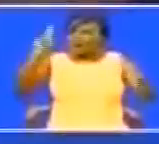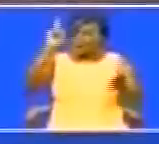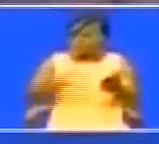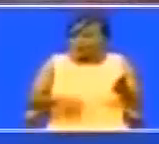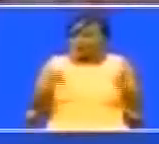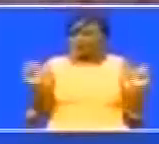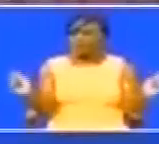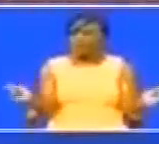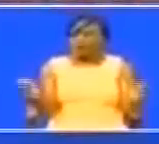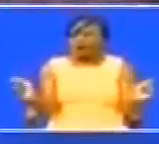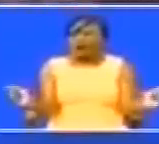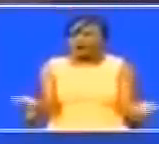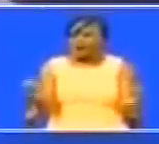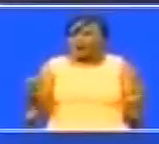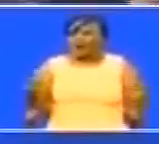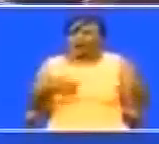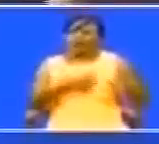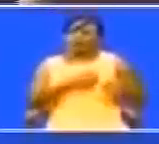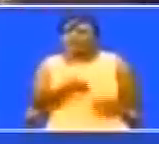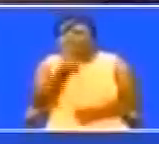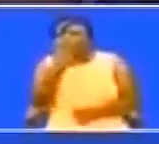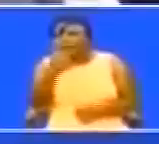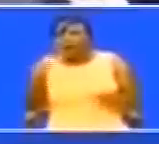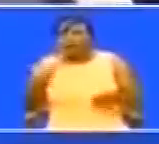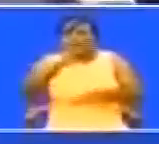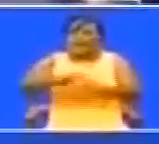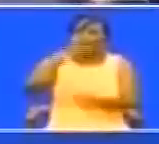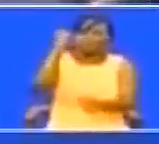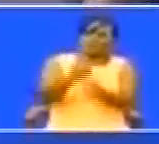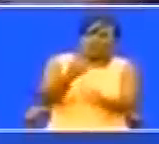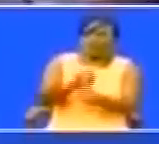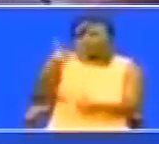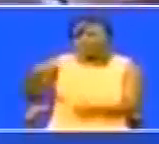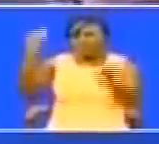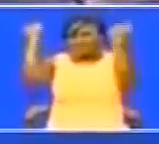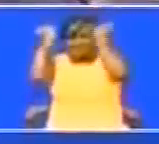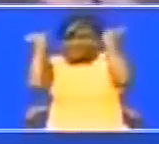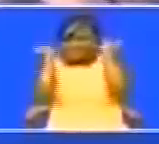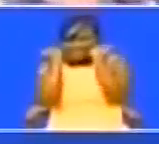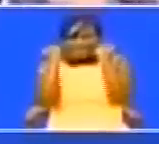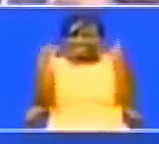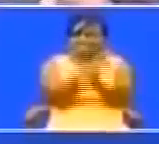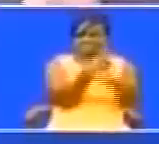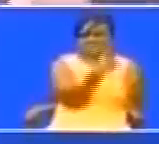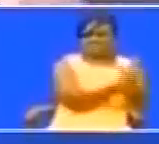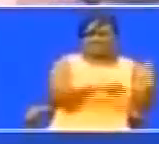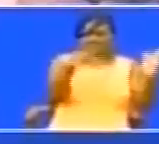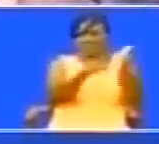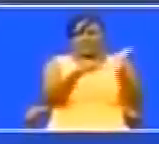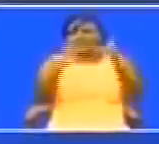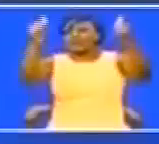za waganga kama vile dawa ya mapenzi, ya kupata kazi, ya kushinda kesi, tego na nyinginezo. Sasa